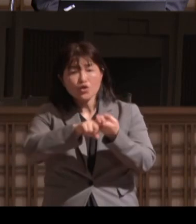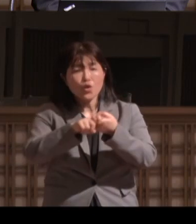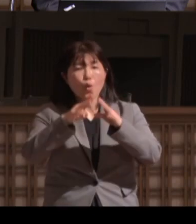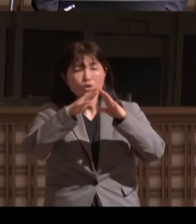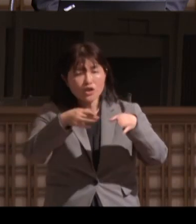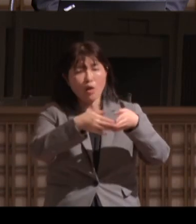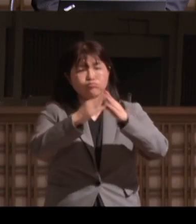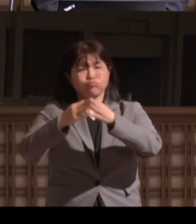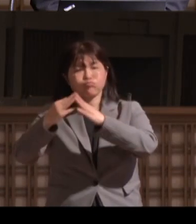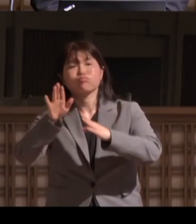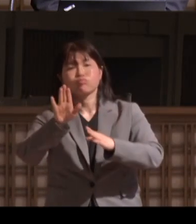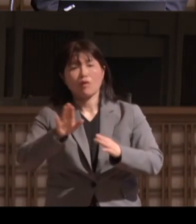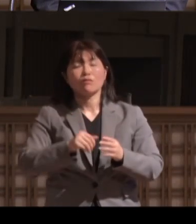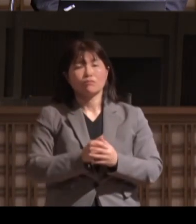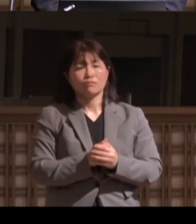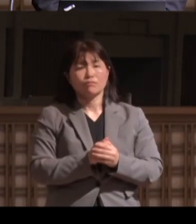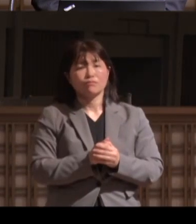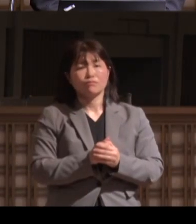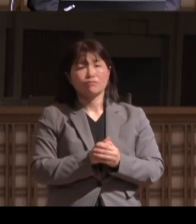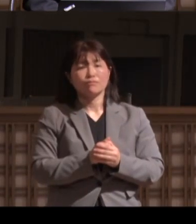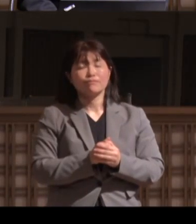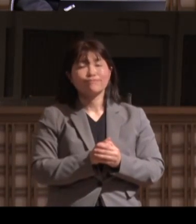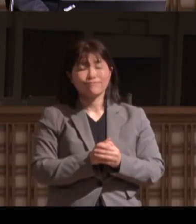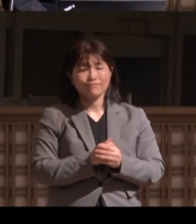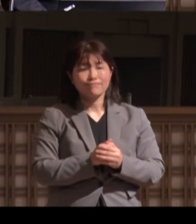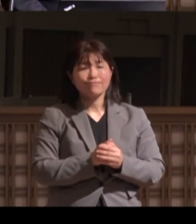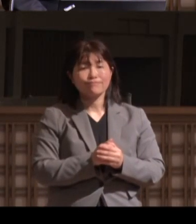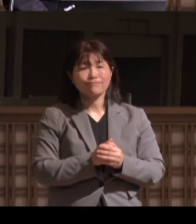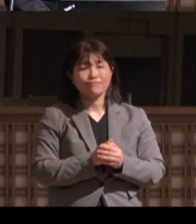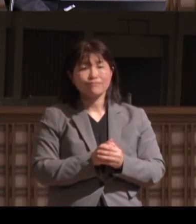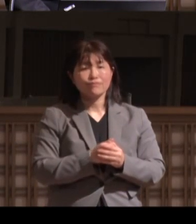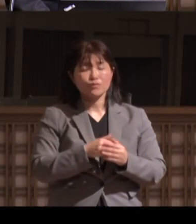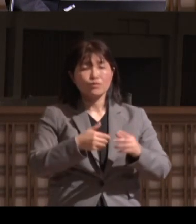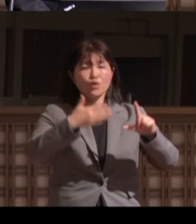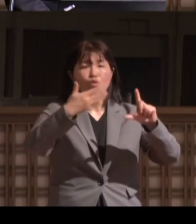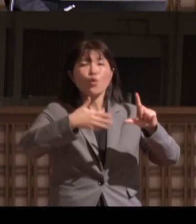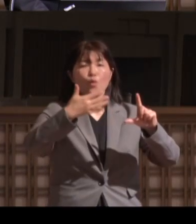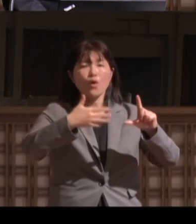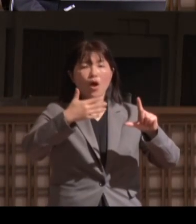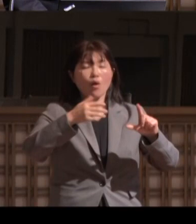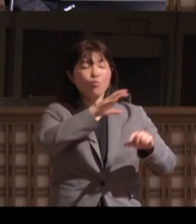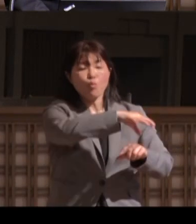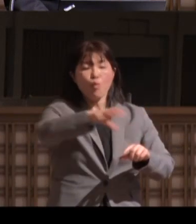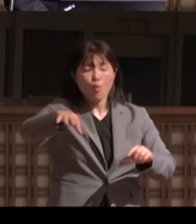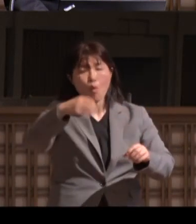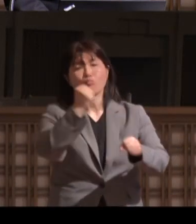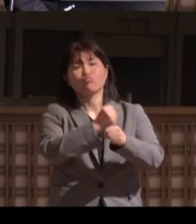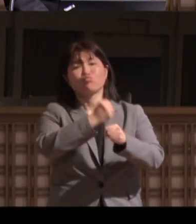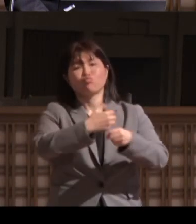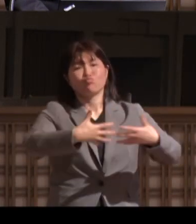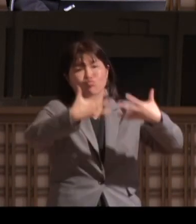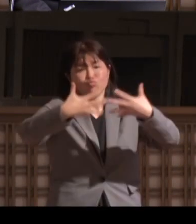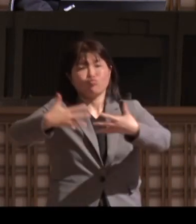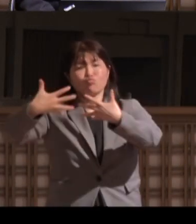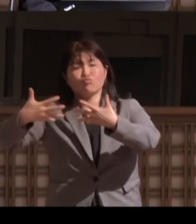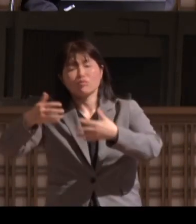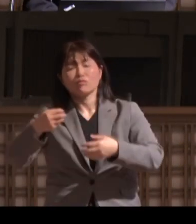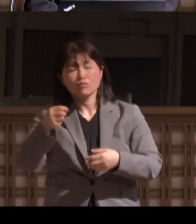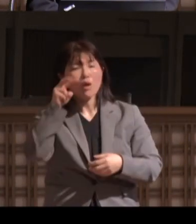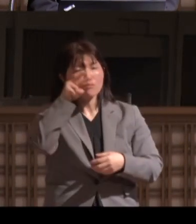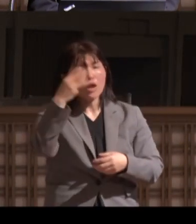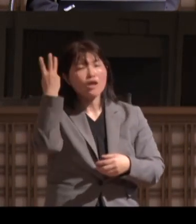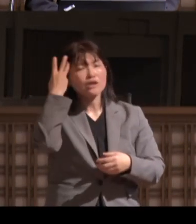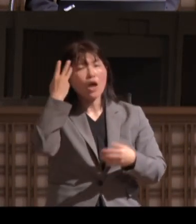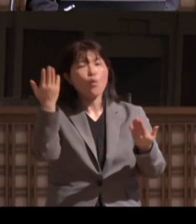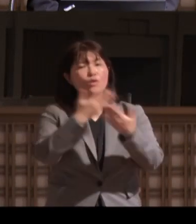を作っていらっしゃってえしかもですねえ動画も全部作っていらっしゃいますのでえ是非参考にし